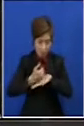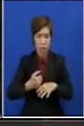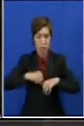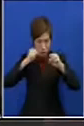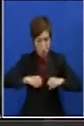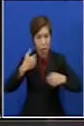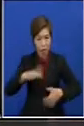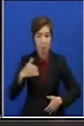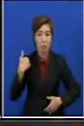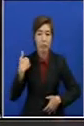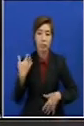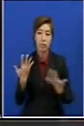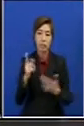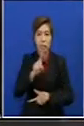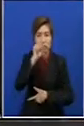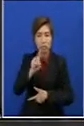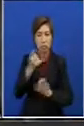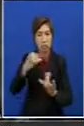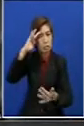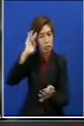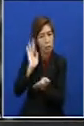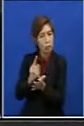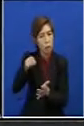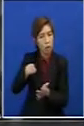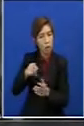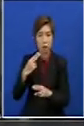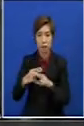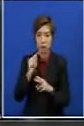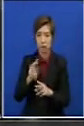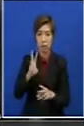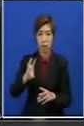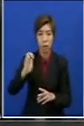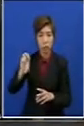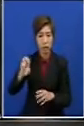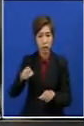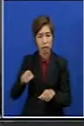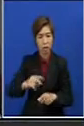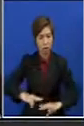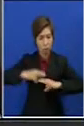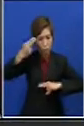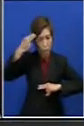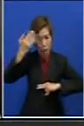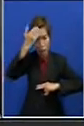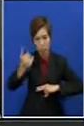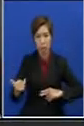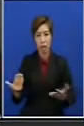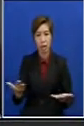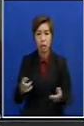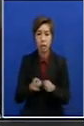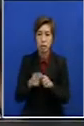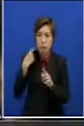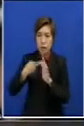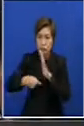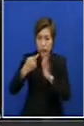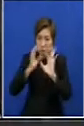ำคำถามก็คือพนักงานสอบสวนอย่างร้อยตำรวจเอกทวีหมื่นรักยิงตัวตายด้วยเหตุอะไรอะไรเป็นชน